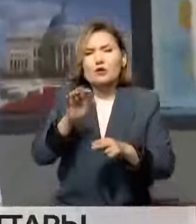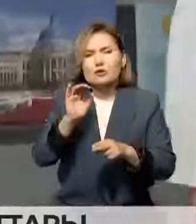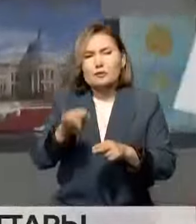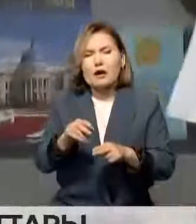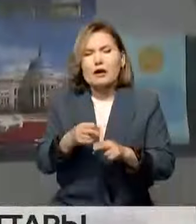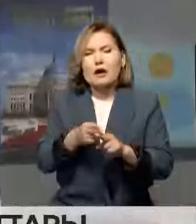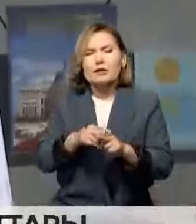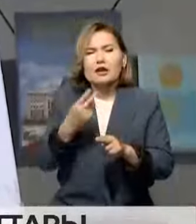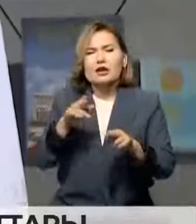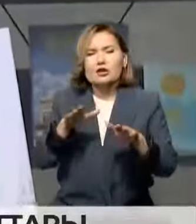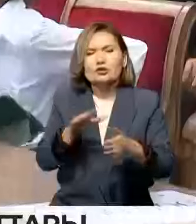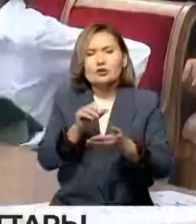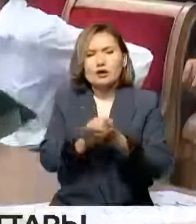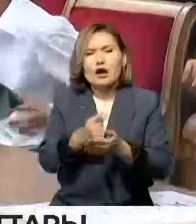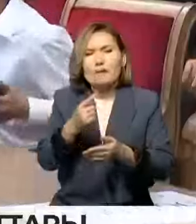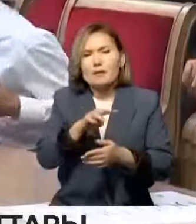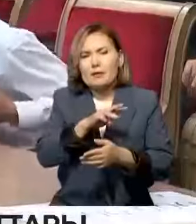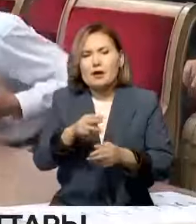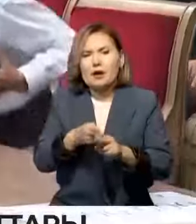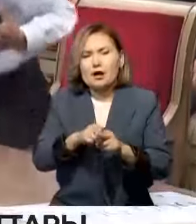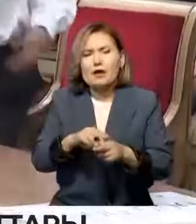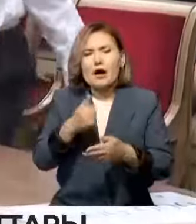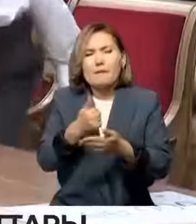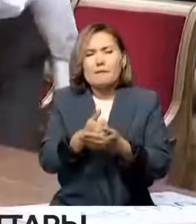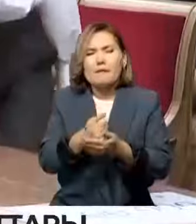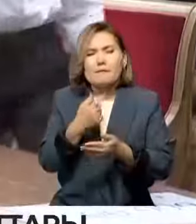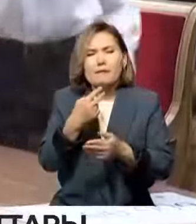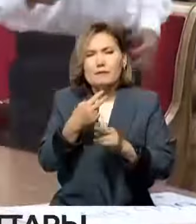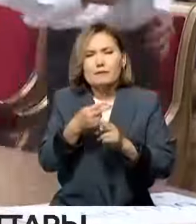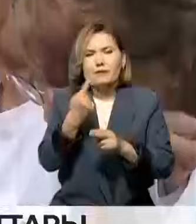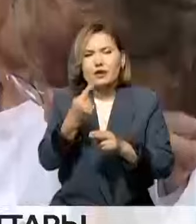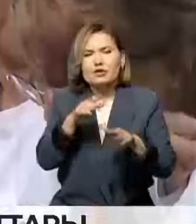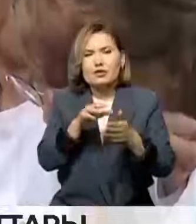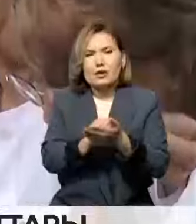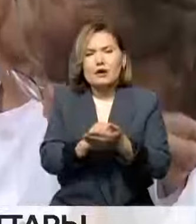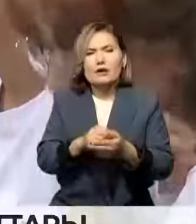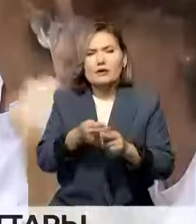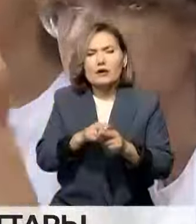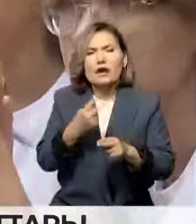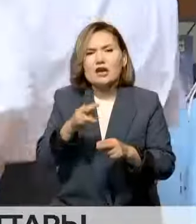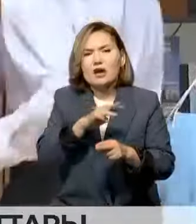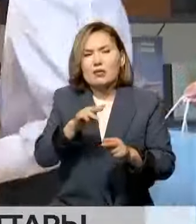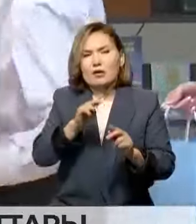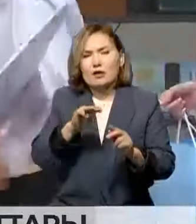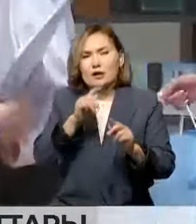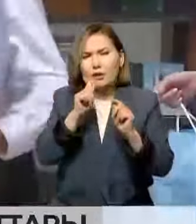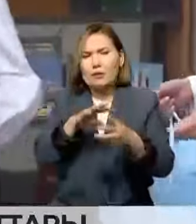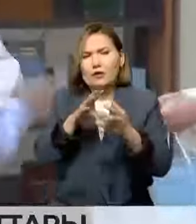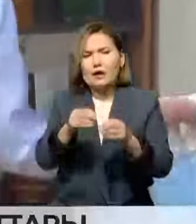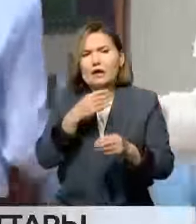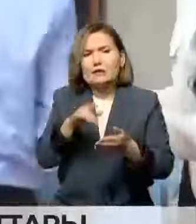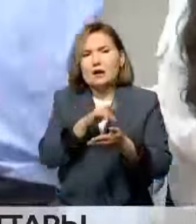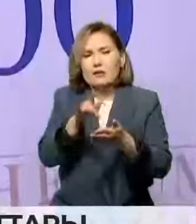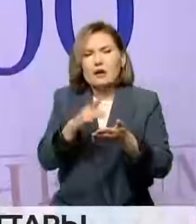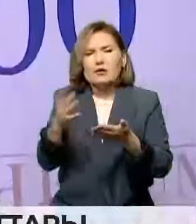орынға 1 миллион теңге тағайындалса, бас жүлде 2 миллион теңге болды. Қазылар алқасы бұл сыйлыққа Семейден келген оқушылардың білім инновейшн әлеуметтік